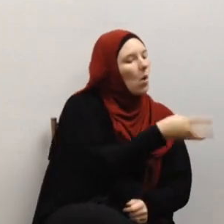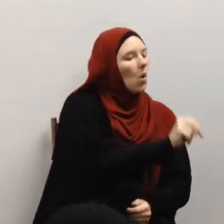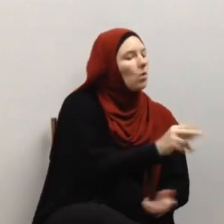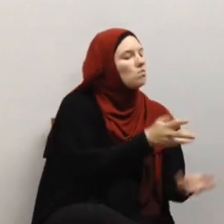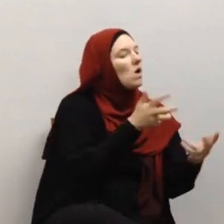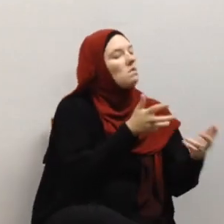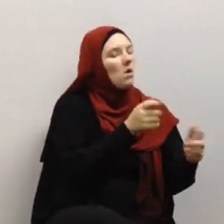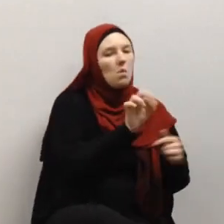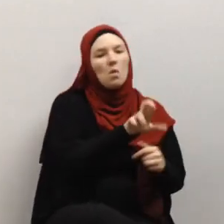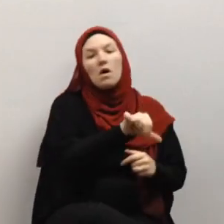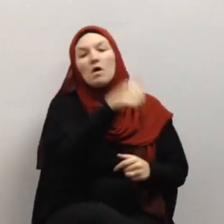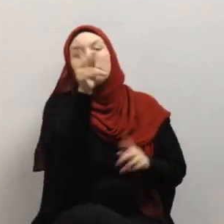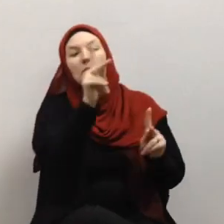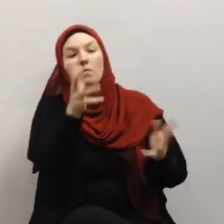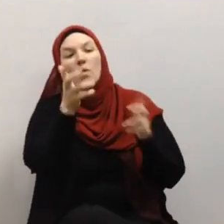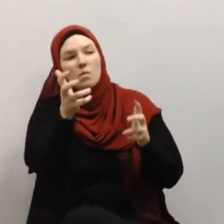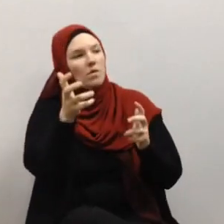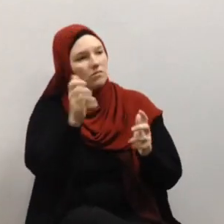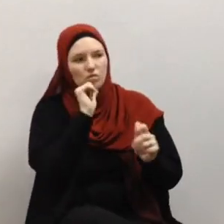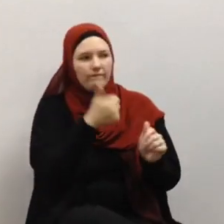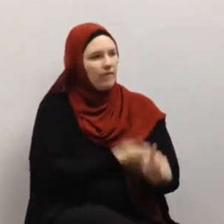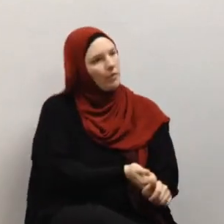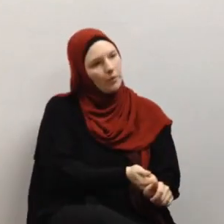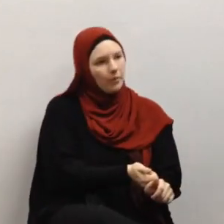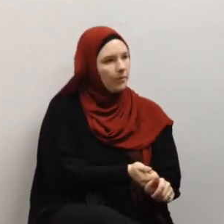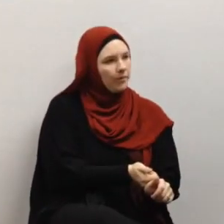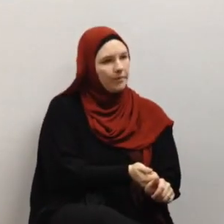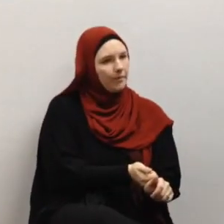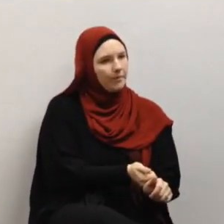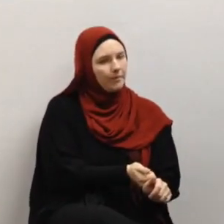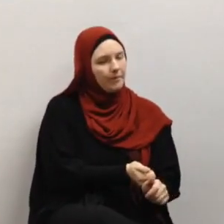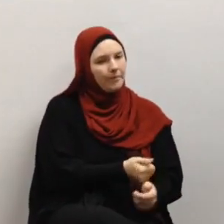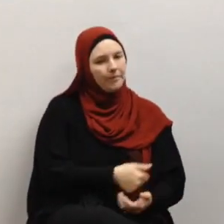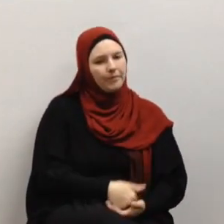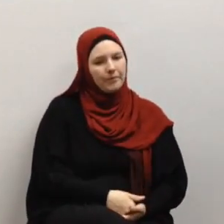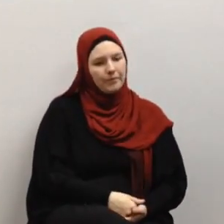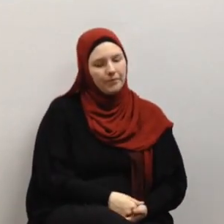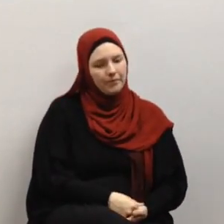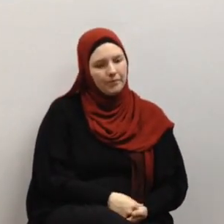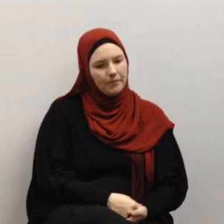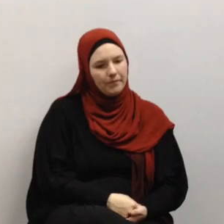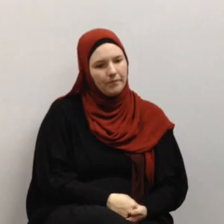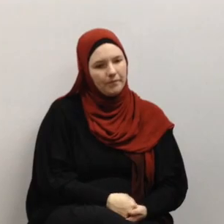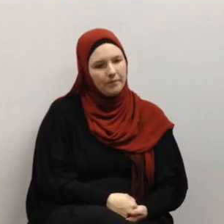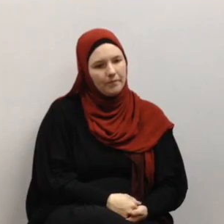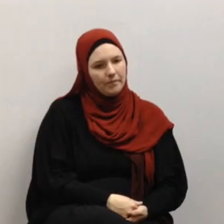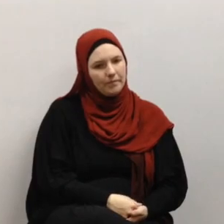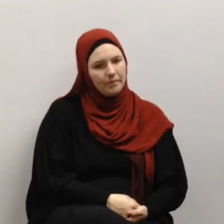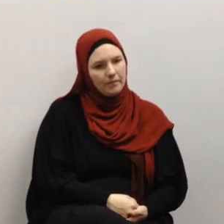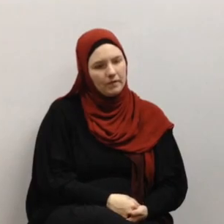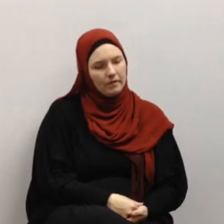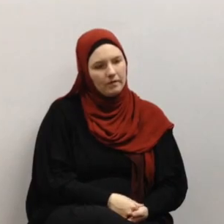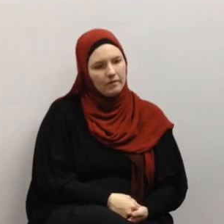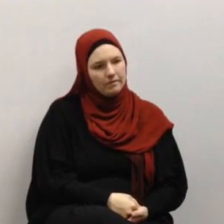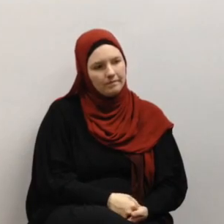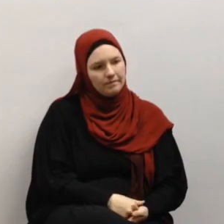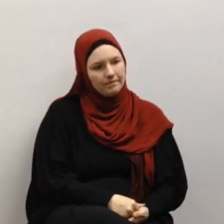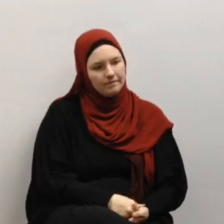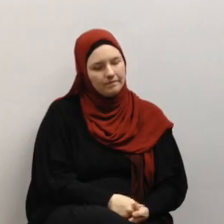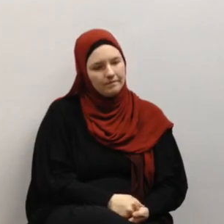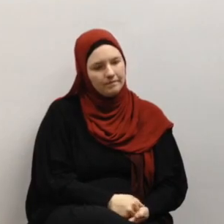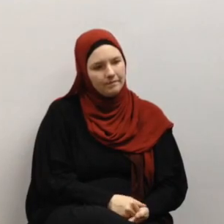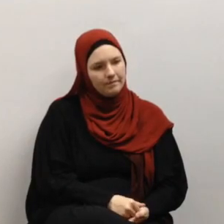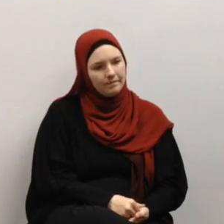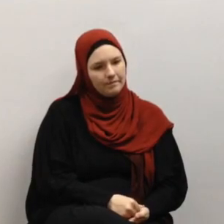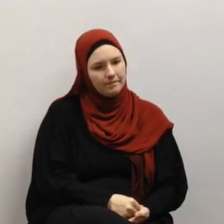سبيل الله. إن الذين يضلون عن سبيل الله لهم عذاب شديد. Those who turn